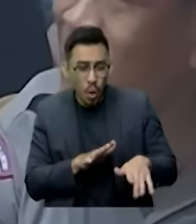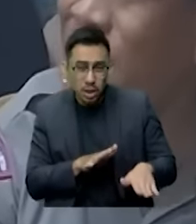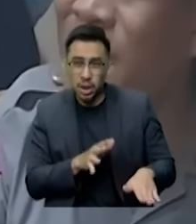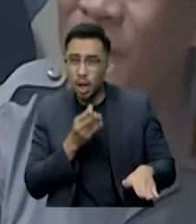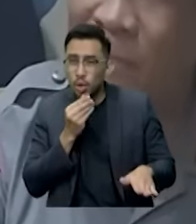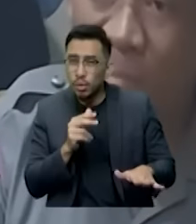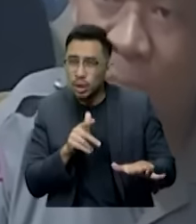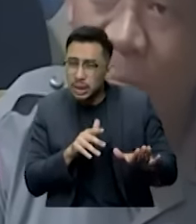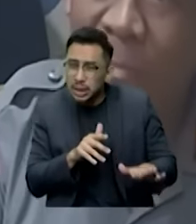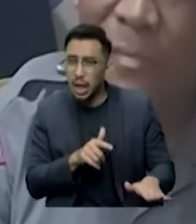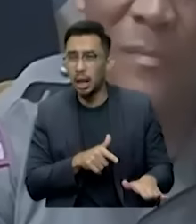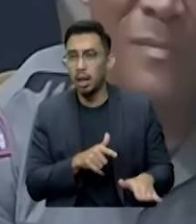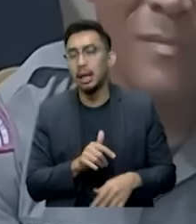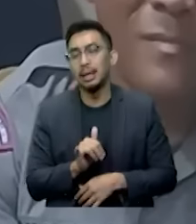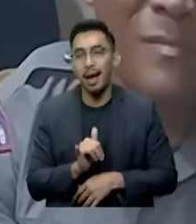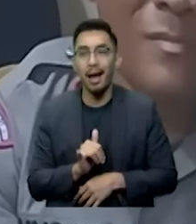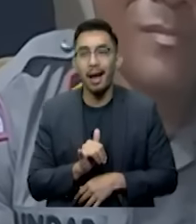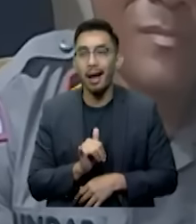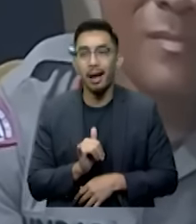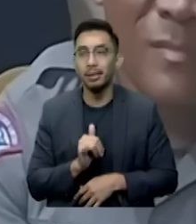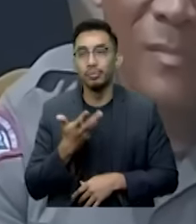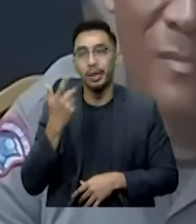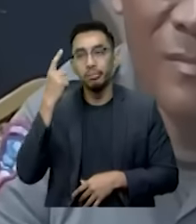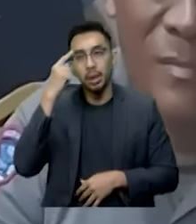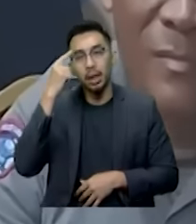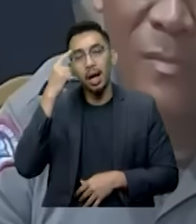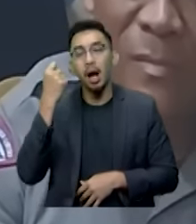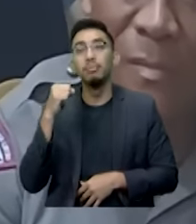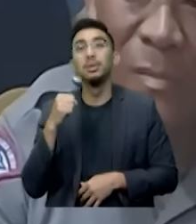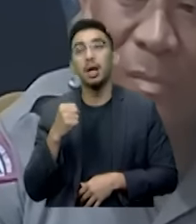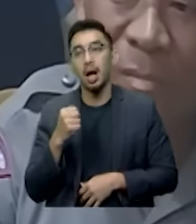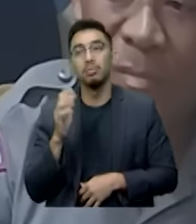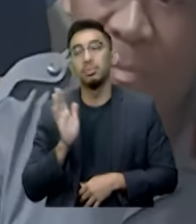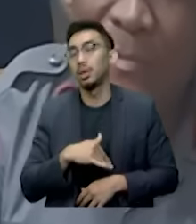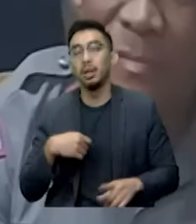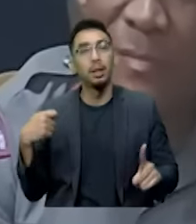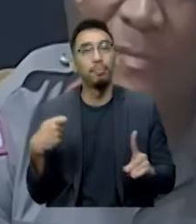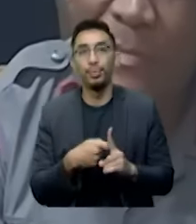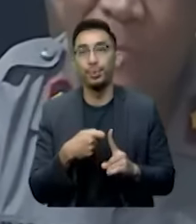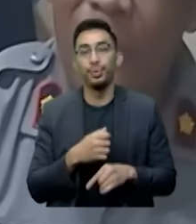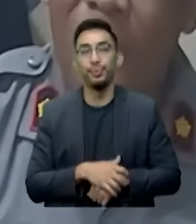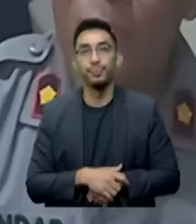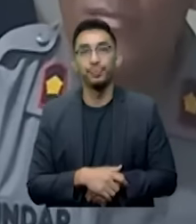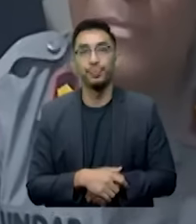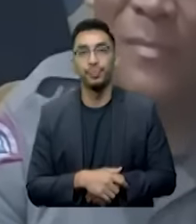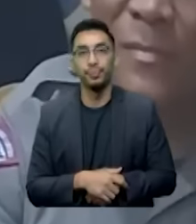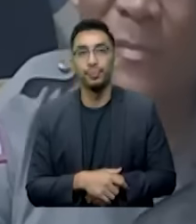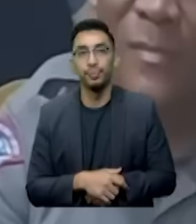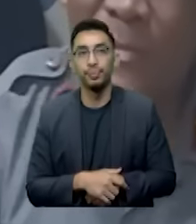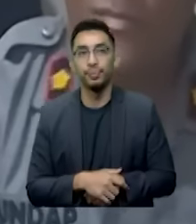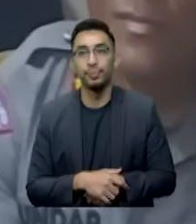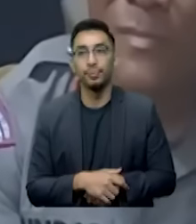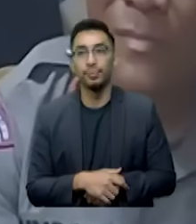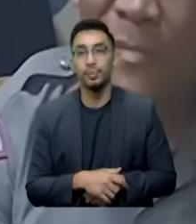situ. Jadi semata-mata nganan cuma ambil barang emas ya? Nggak dibantu oleh